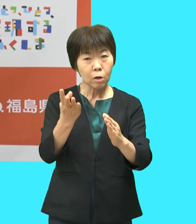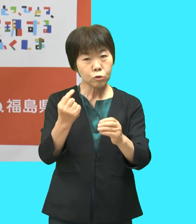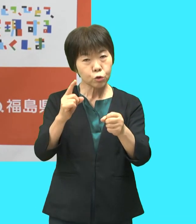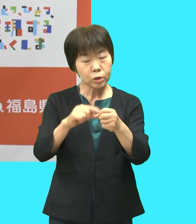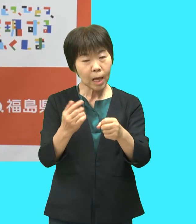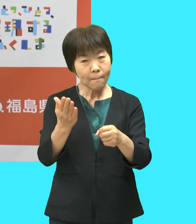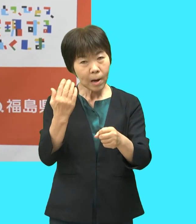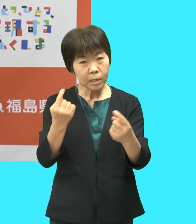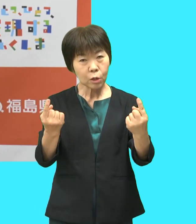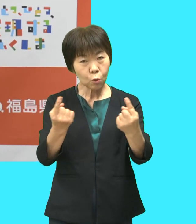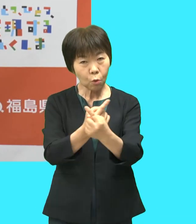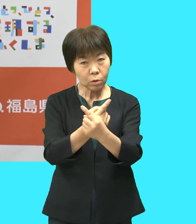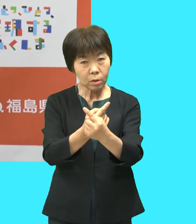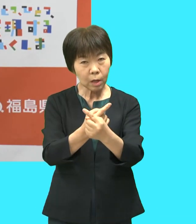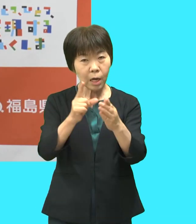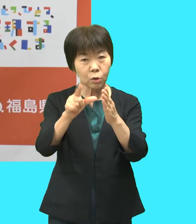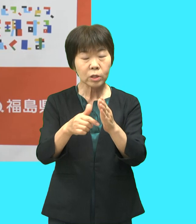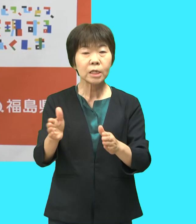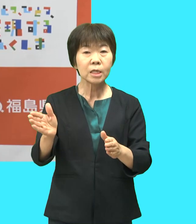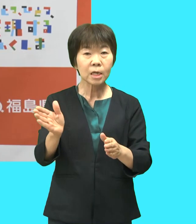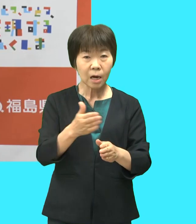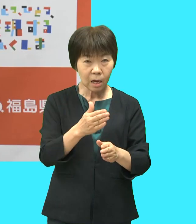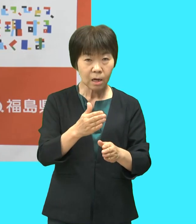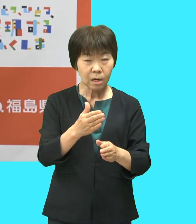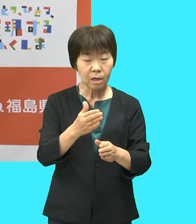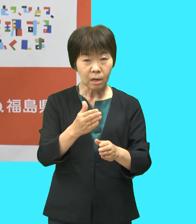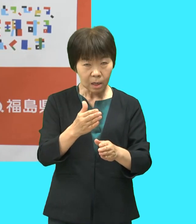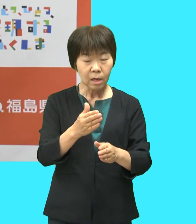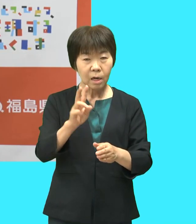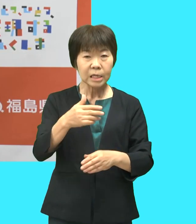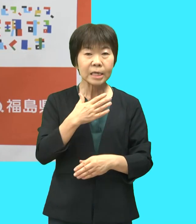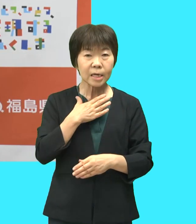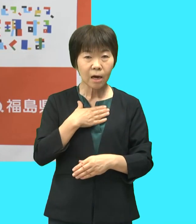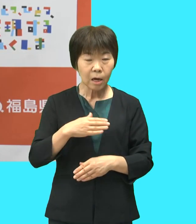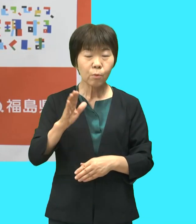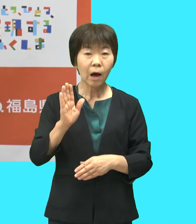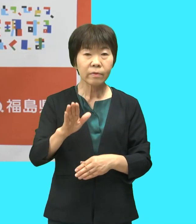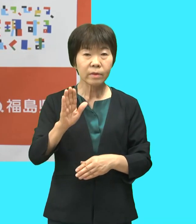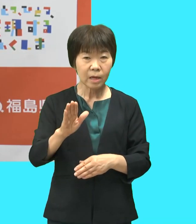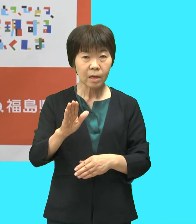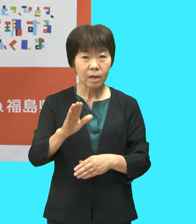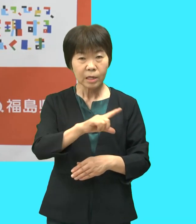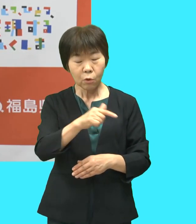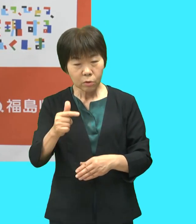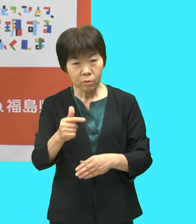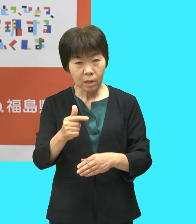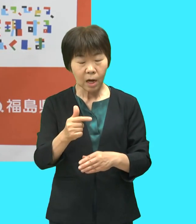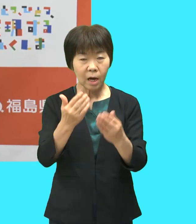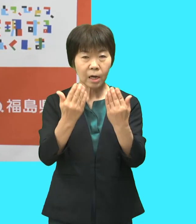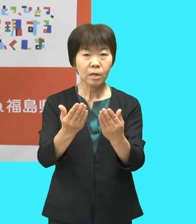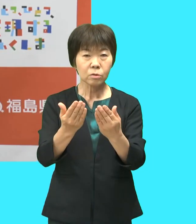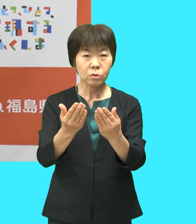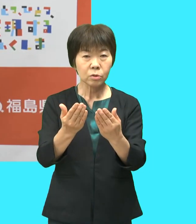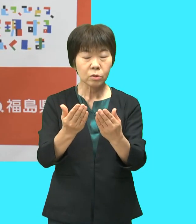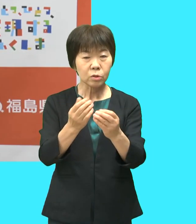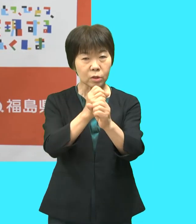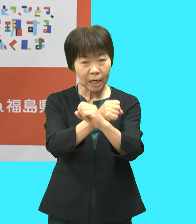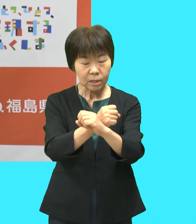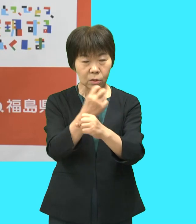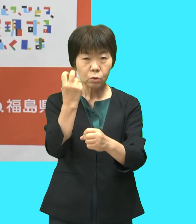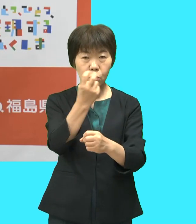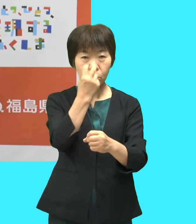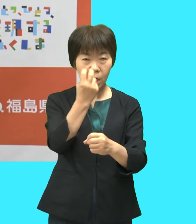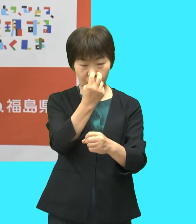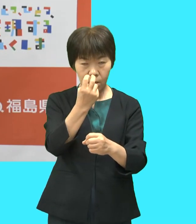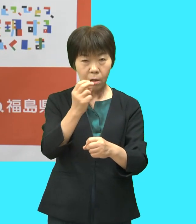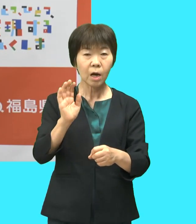行われた時から一定の理解を持ってさまざまな学術的な研究調査をしていただいていると考